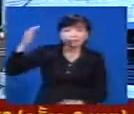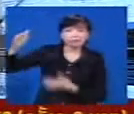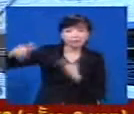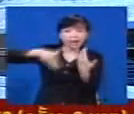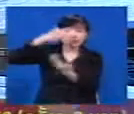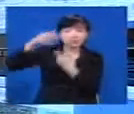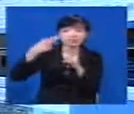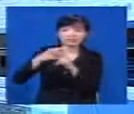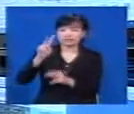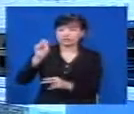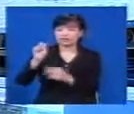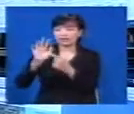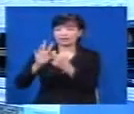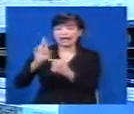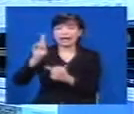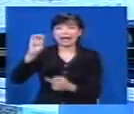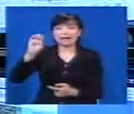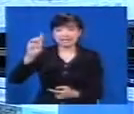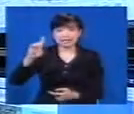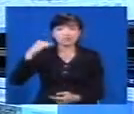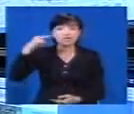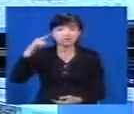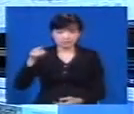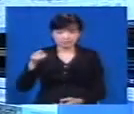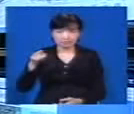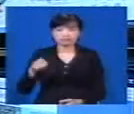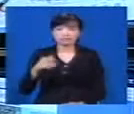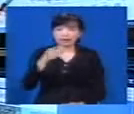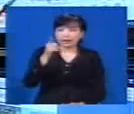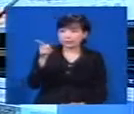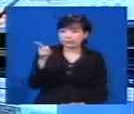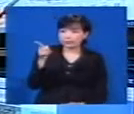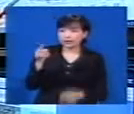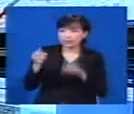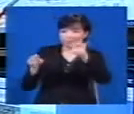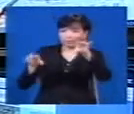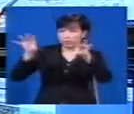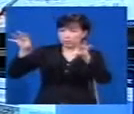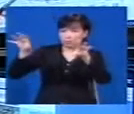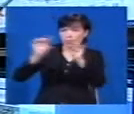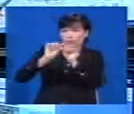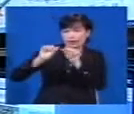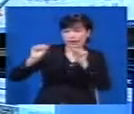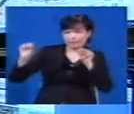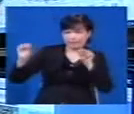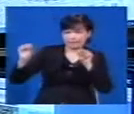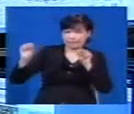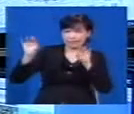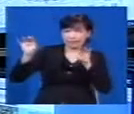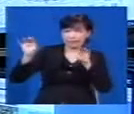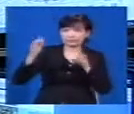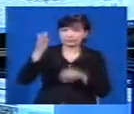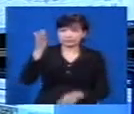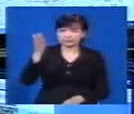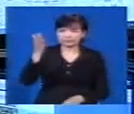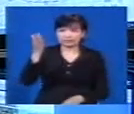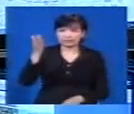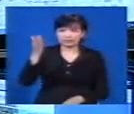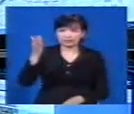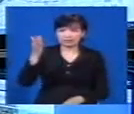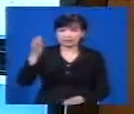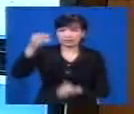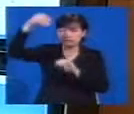นารีคือตัวนี ้ ตัวที่1นะครับลูกวิภาตัวนี้อยู่ไกลมากยังไม่ต้องพูดถึงแล้วก็แนวโน้มเนี่ยจะโดนความกดอากาศ